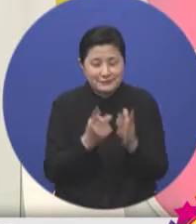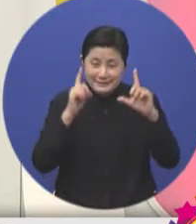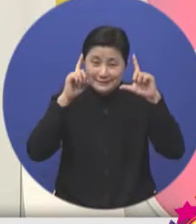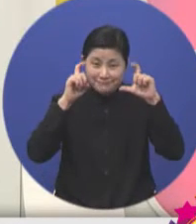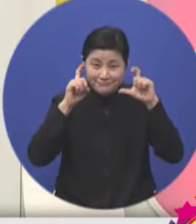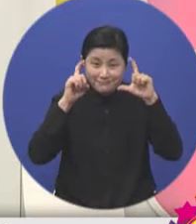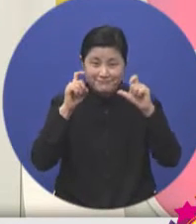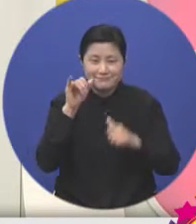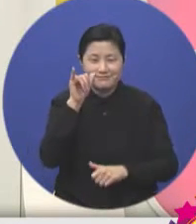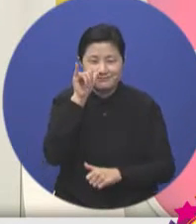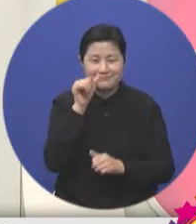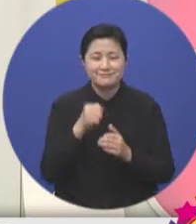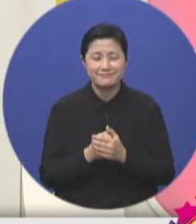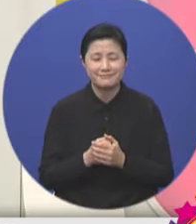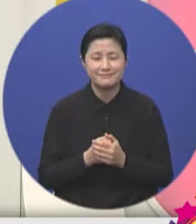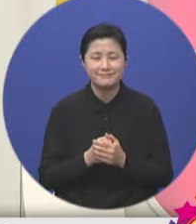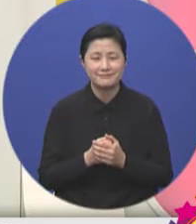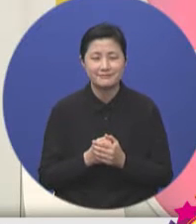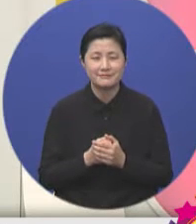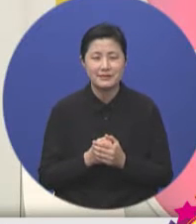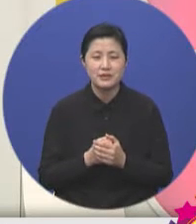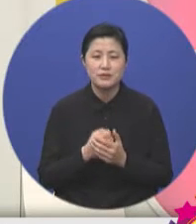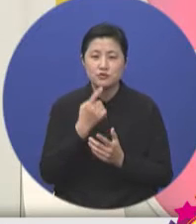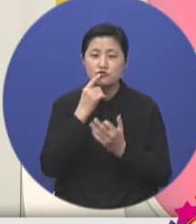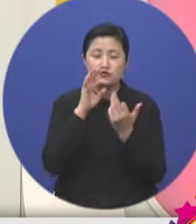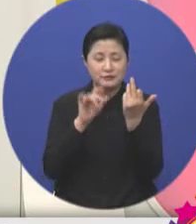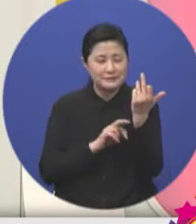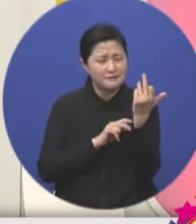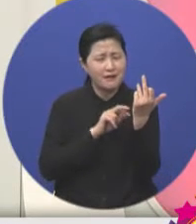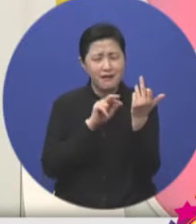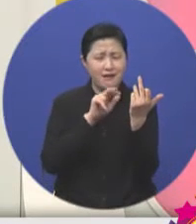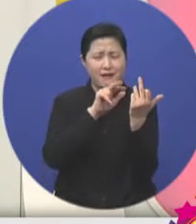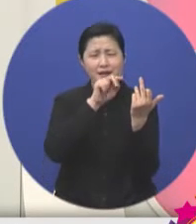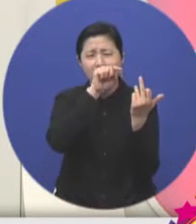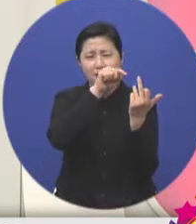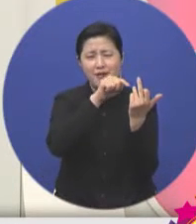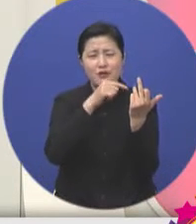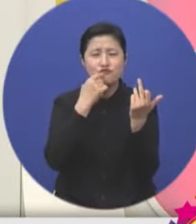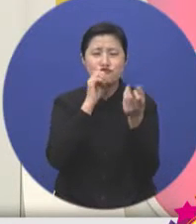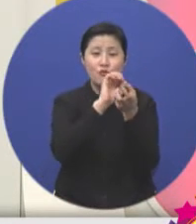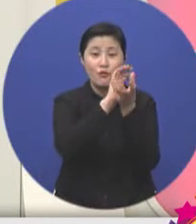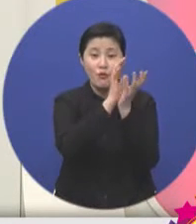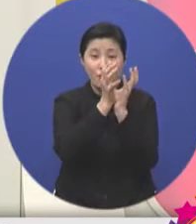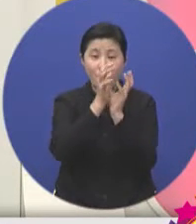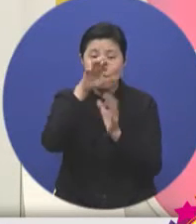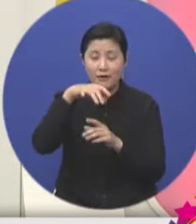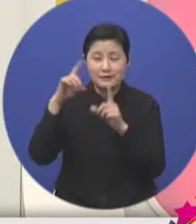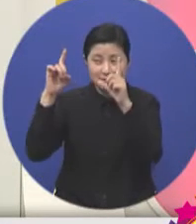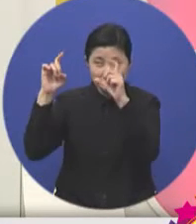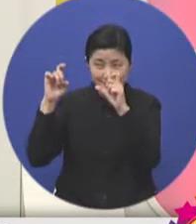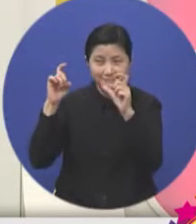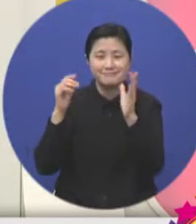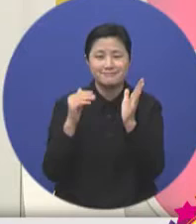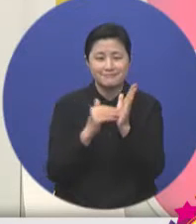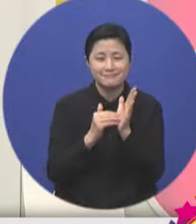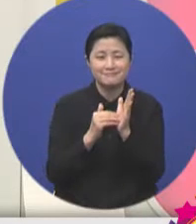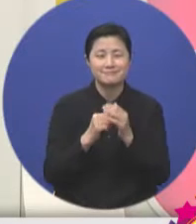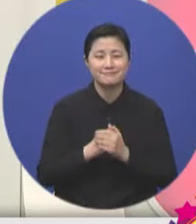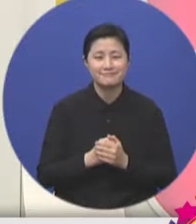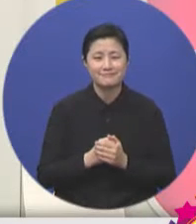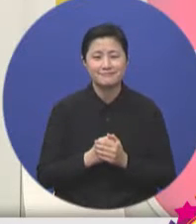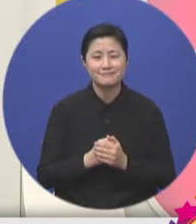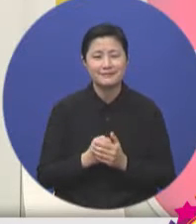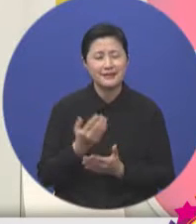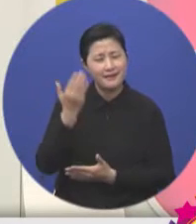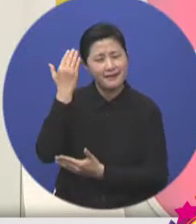찍고 진짜 눈에 산에 올라가서 네. 그 눈꽃 핀 데서 사진도 찍고 네. 참